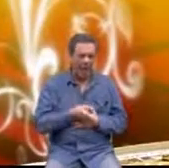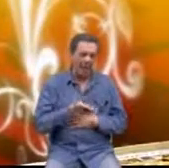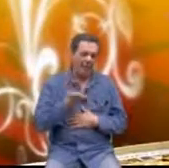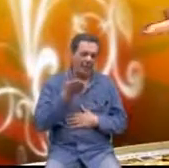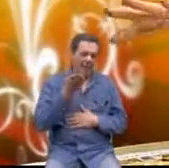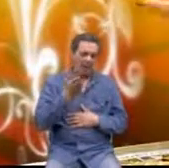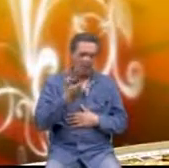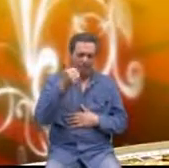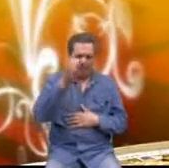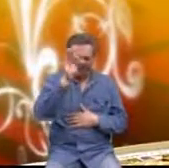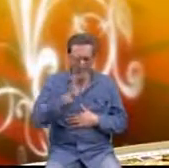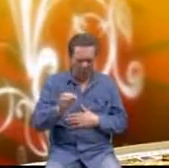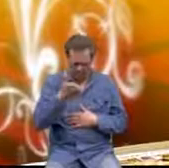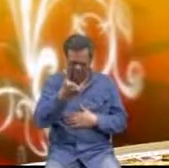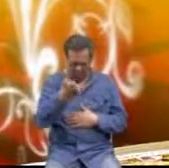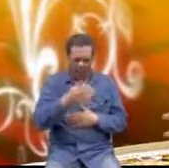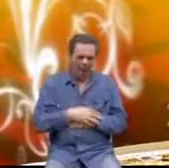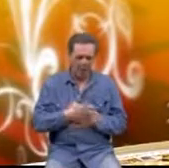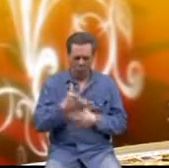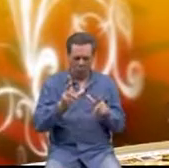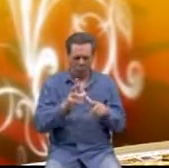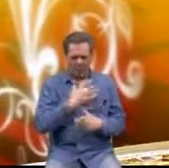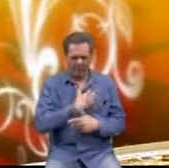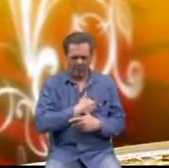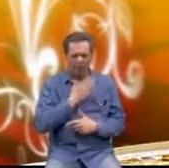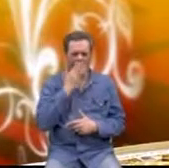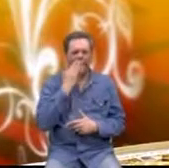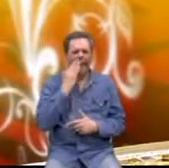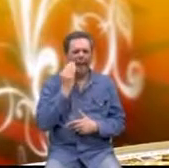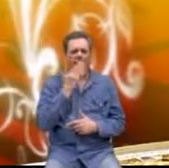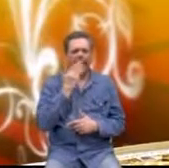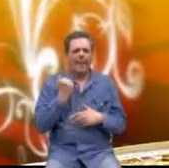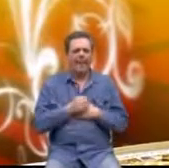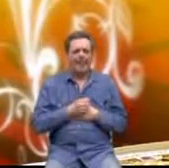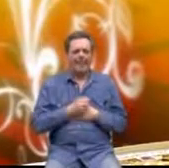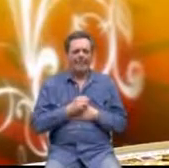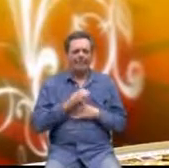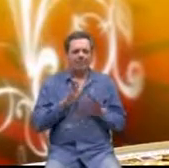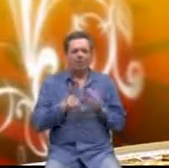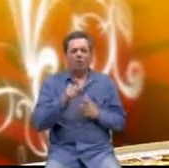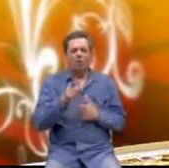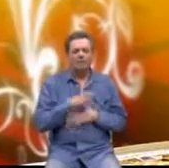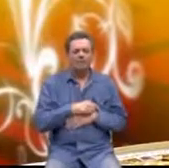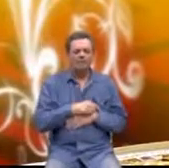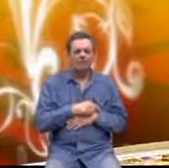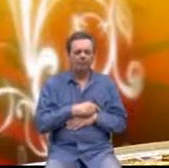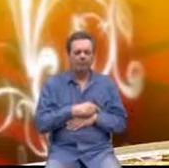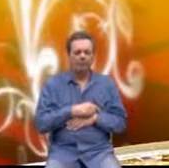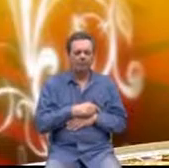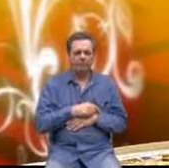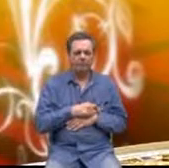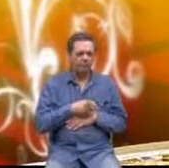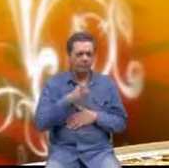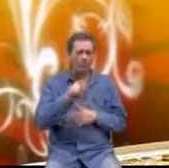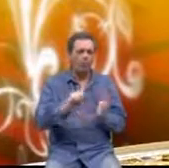to prvi projekt takve vrste u Hrvatskoj, vi, možda ćete ga vi kao koncesiju